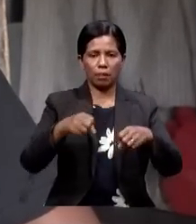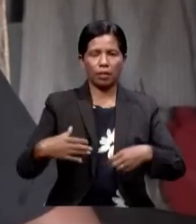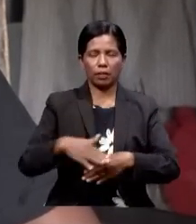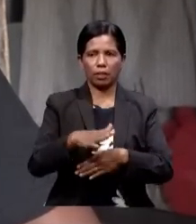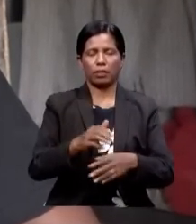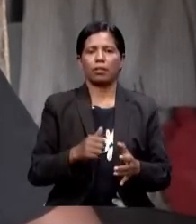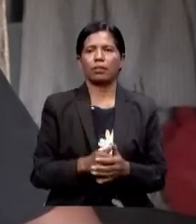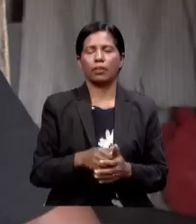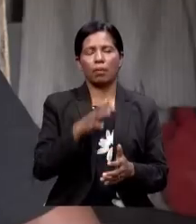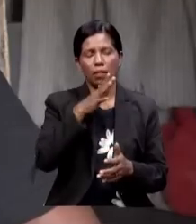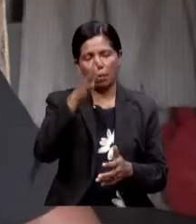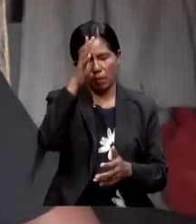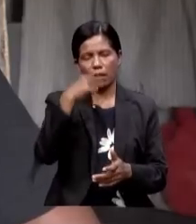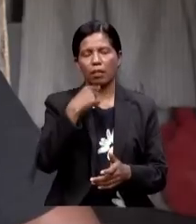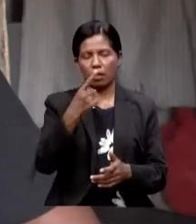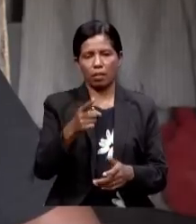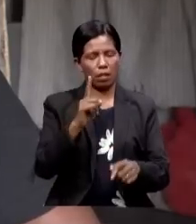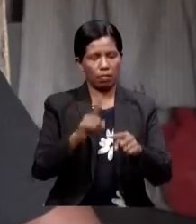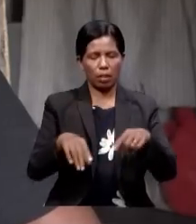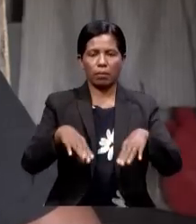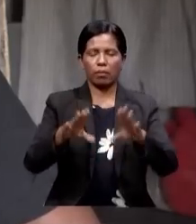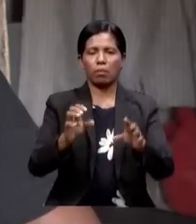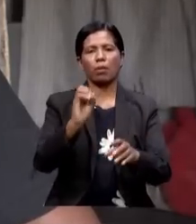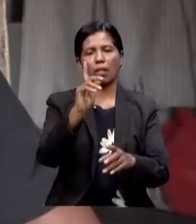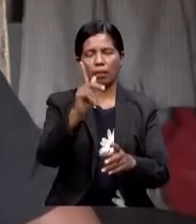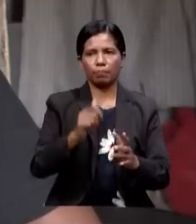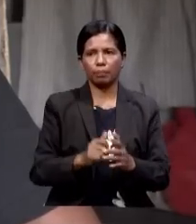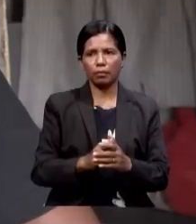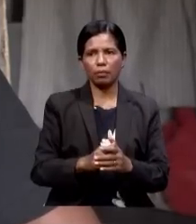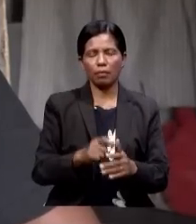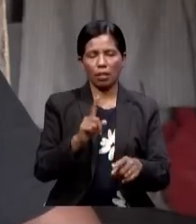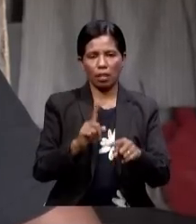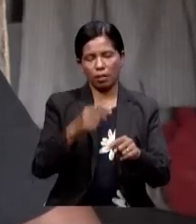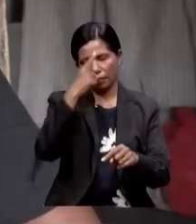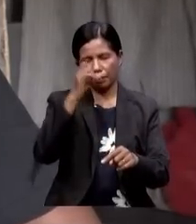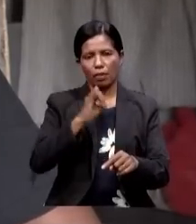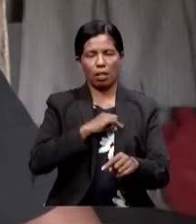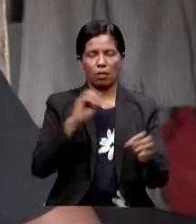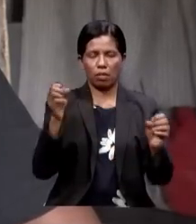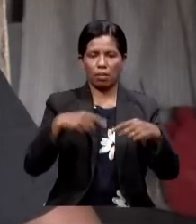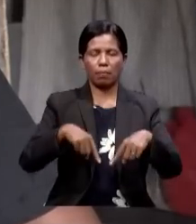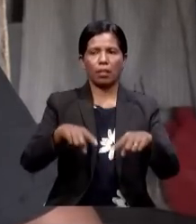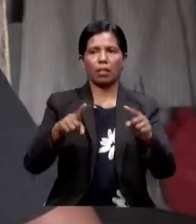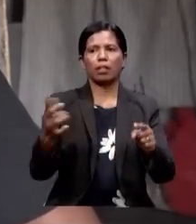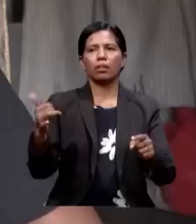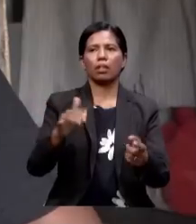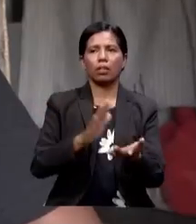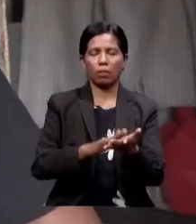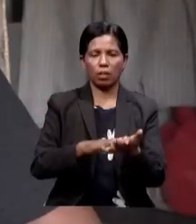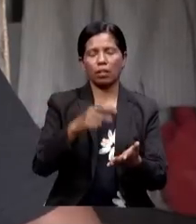katua sate ta sene lahi usil di kebak lali kebamus dia kela dan melabela maha Allah bana ane sira sekolah se matu